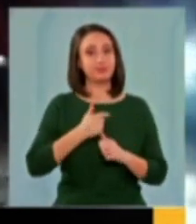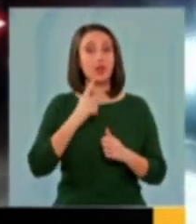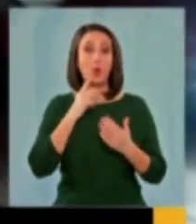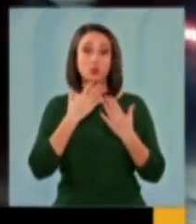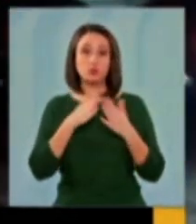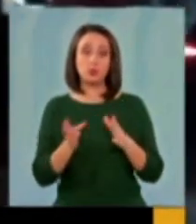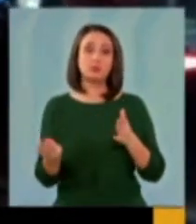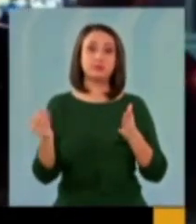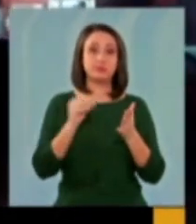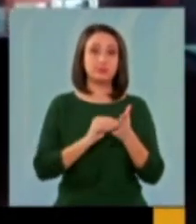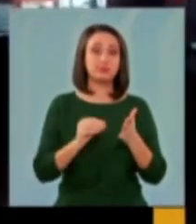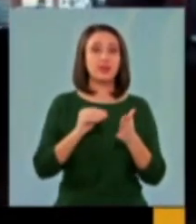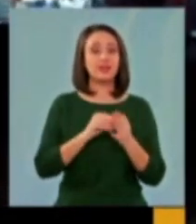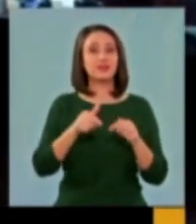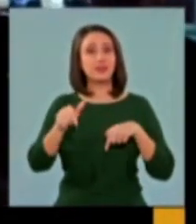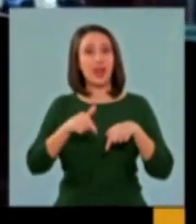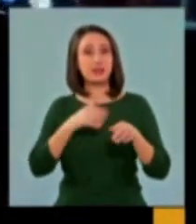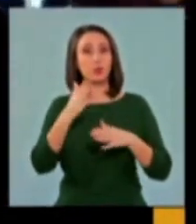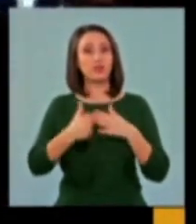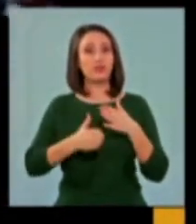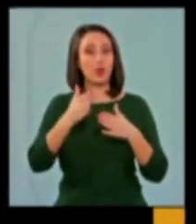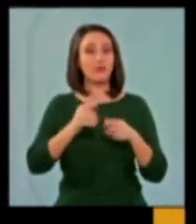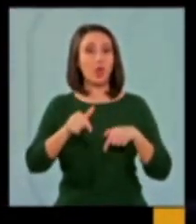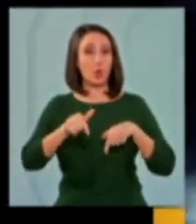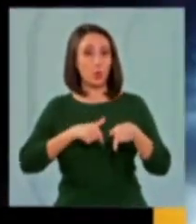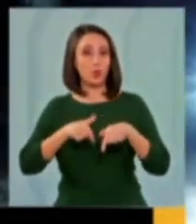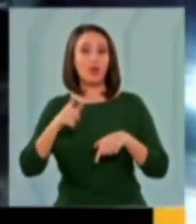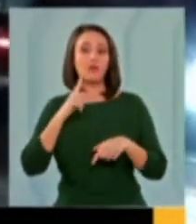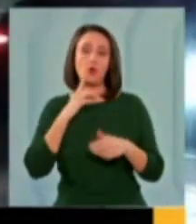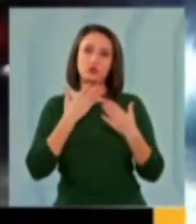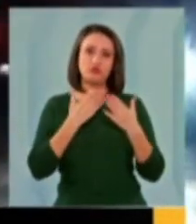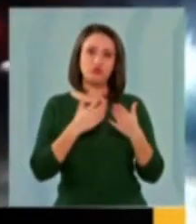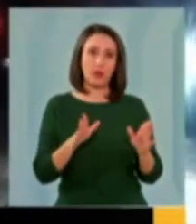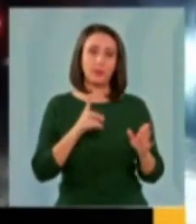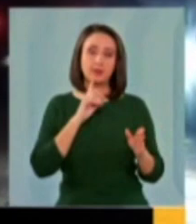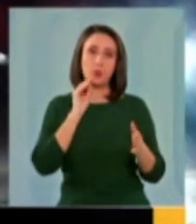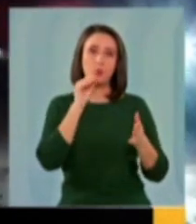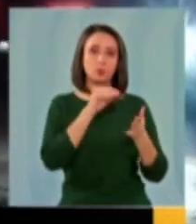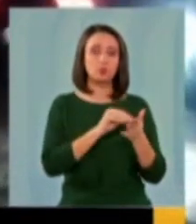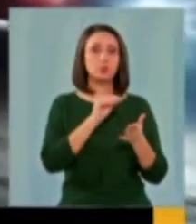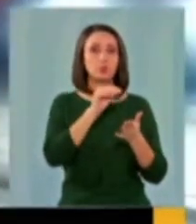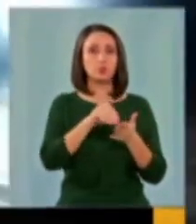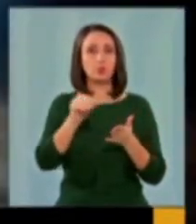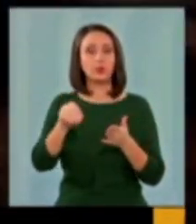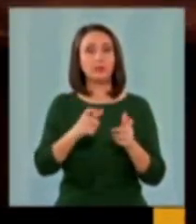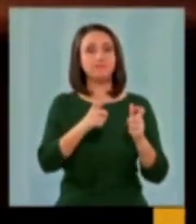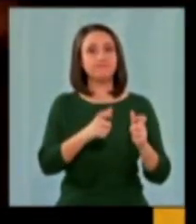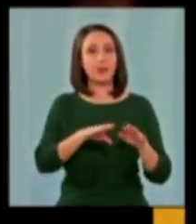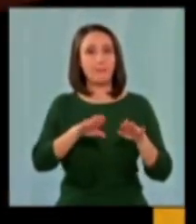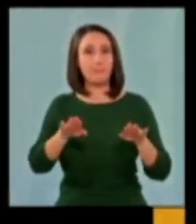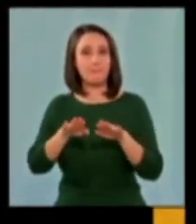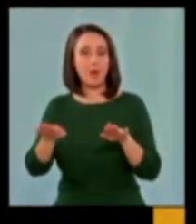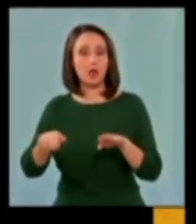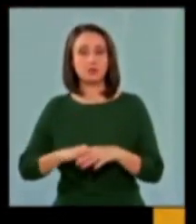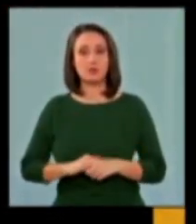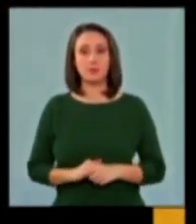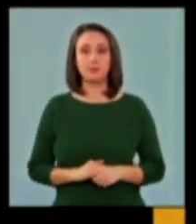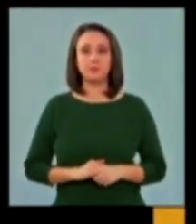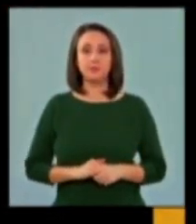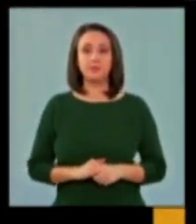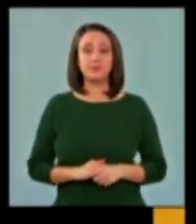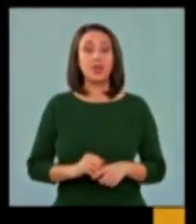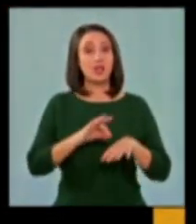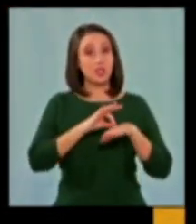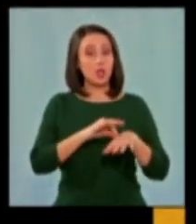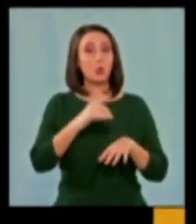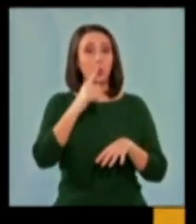început deja încărcarea în transportul feroviar și rutier și vor începe să se mute în garnizoanele lor, a transmis Igor Konashenkov. Și